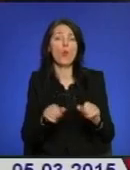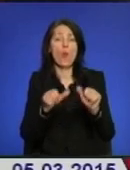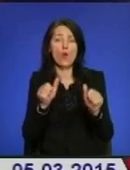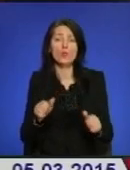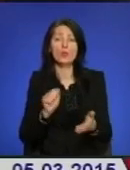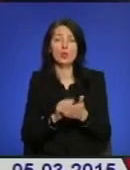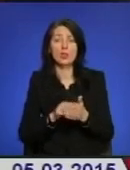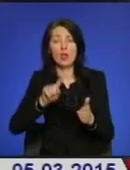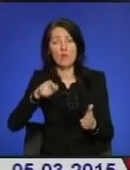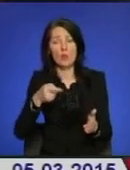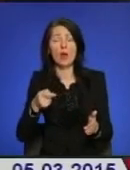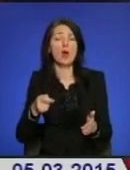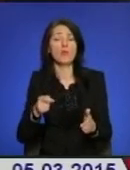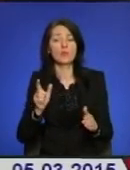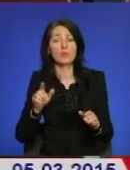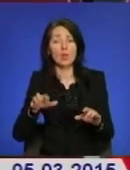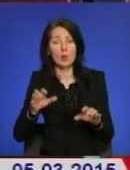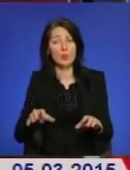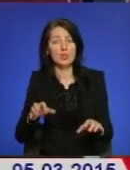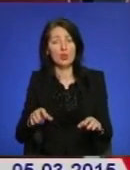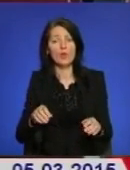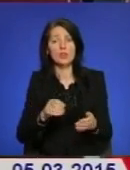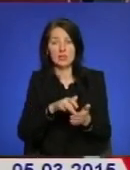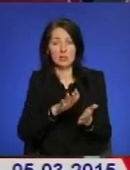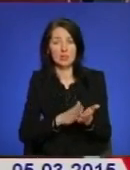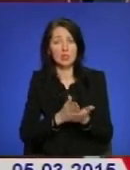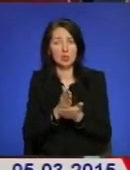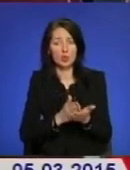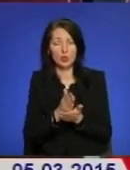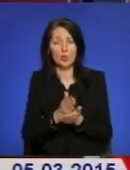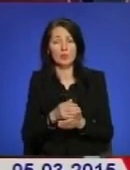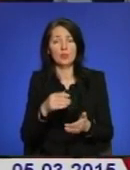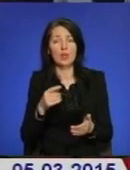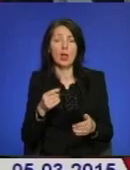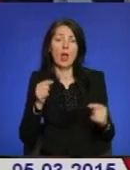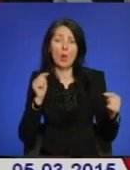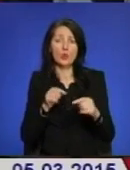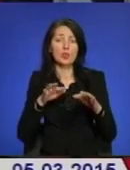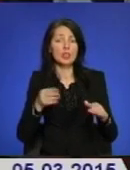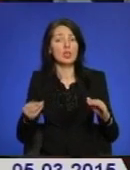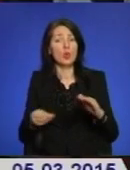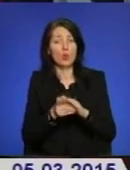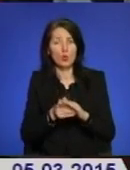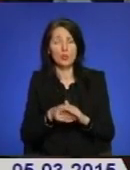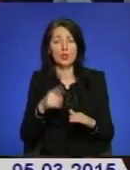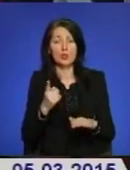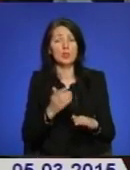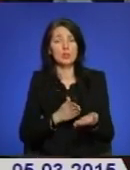вимагав посадовець реєстраційної служби. До слова, протидія корупції – один з пріоритетних напрямків роботи прокуратури цього року.